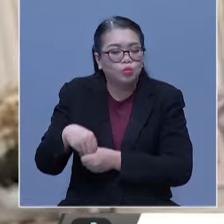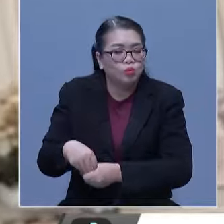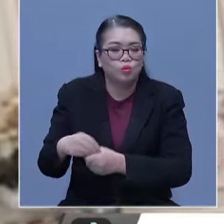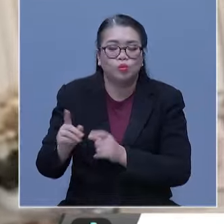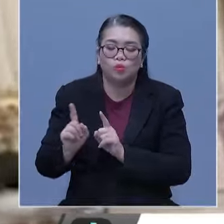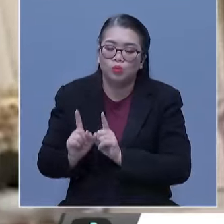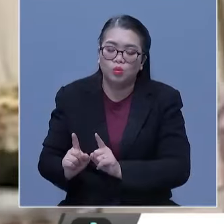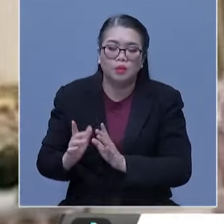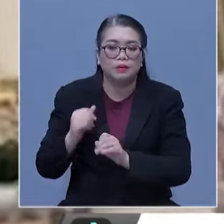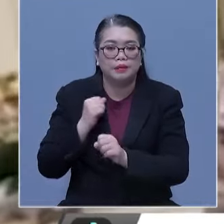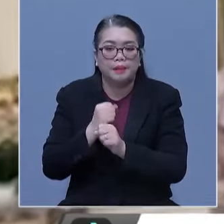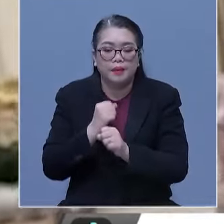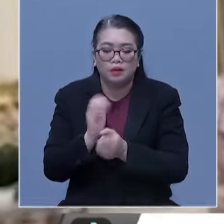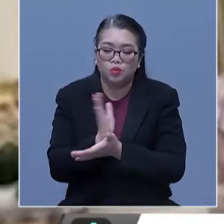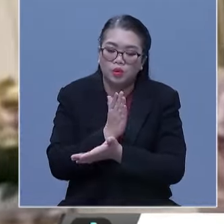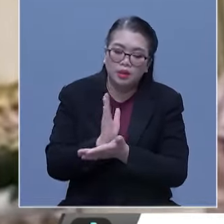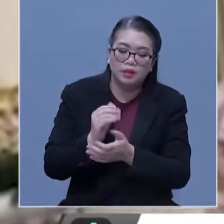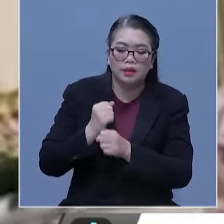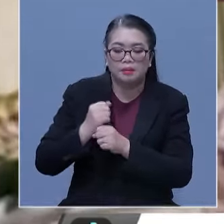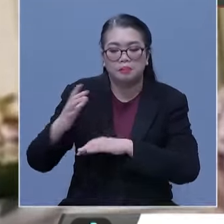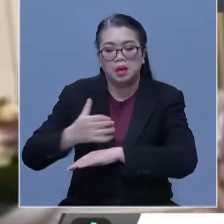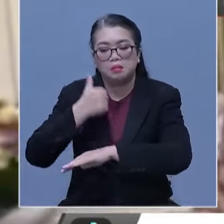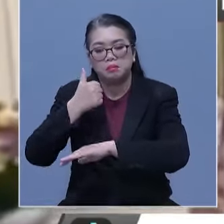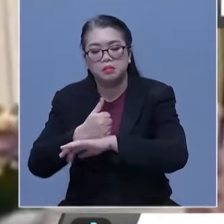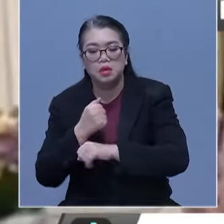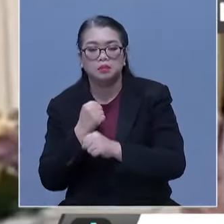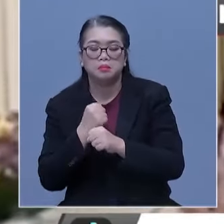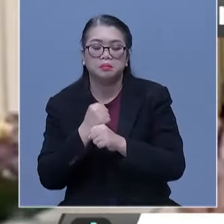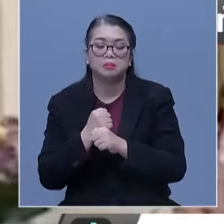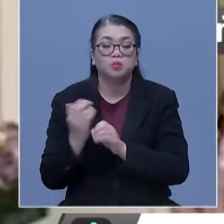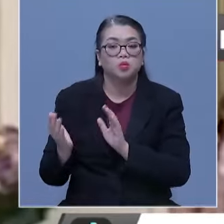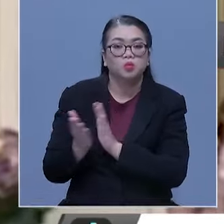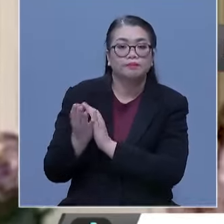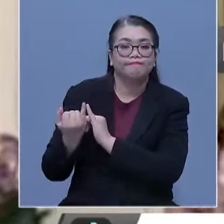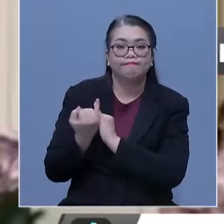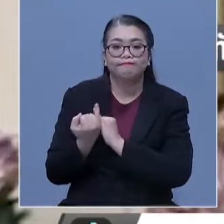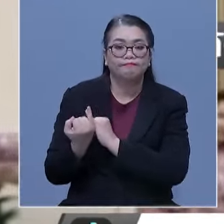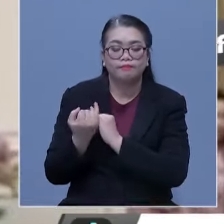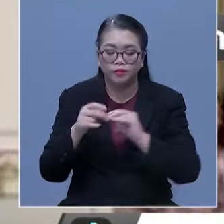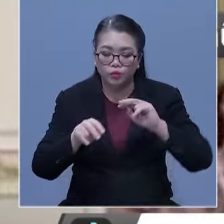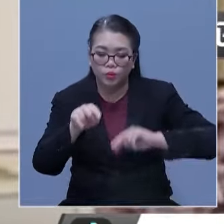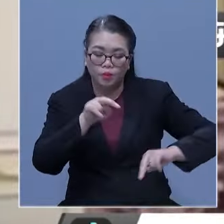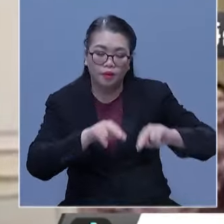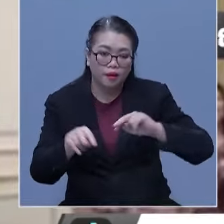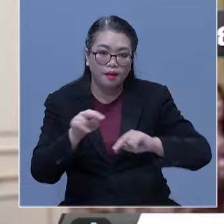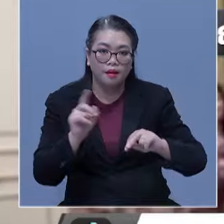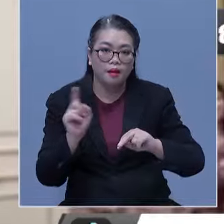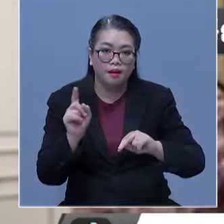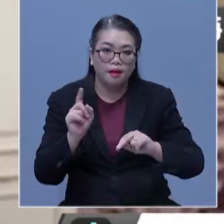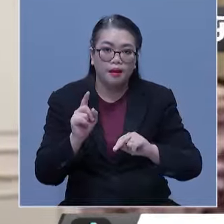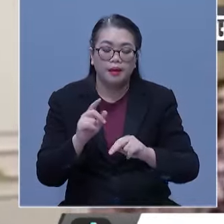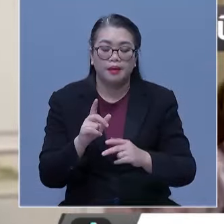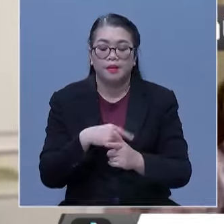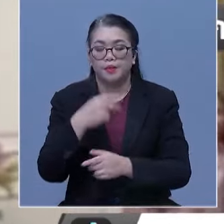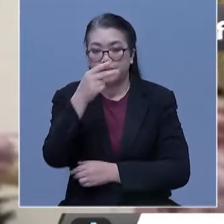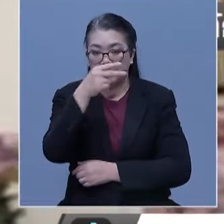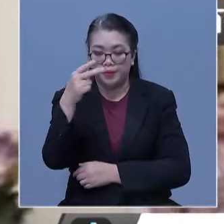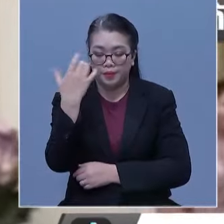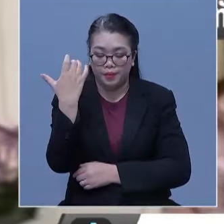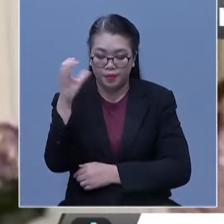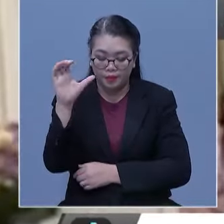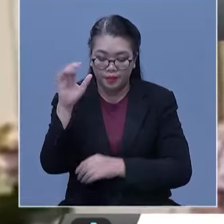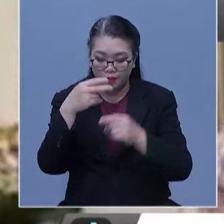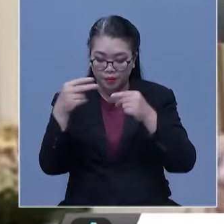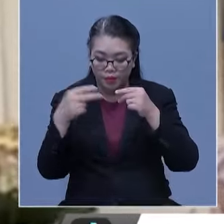ในทางธุรกิจแล้วก็ทางการเมืองถูกมั้ยครับแล้วก็ไปสำรวจตรวจสอบเนี่ยนะครับในโพสต์ของสมเด็จ